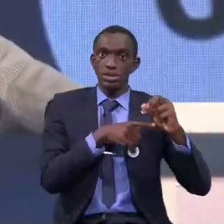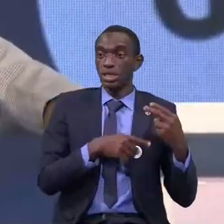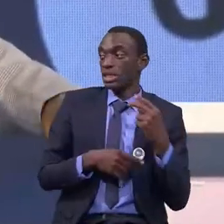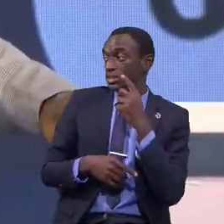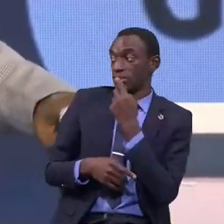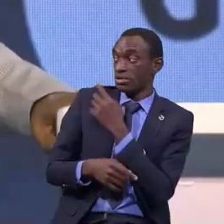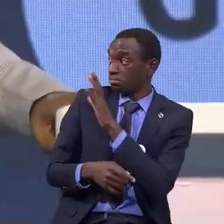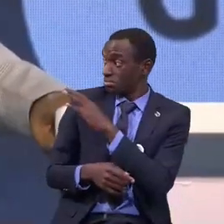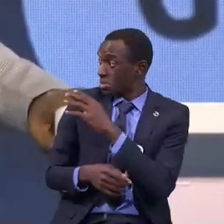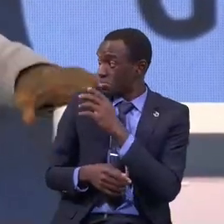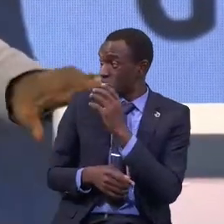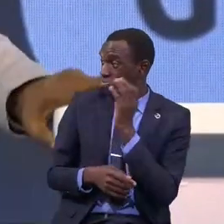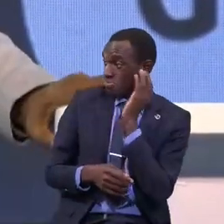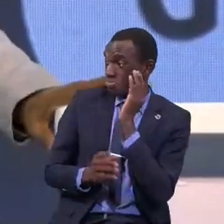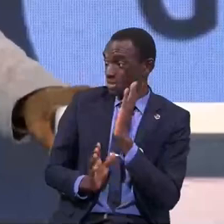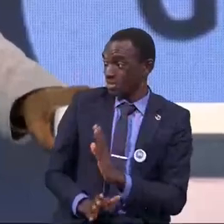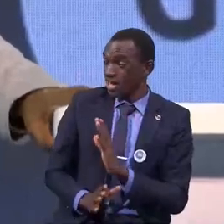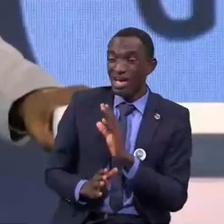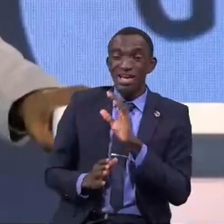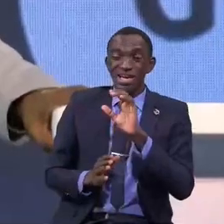Il dit, ah, pasteur Enoch est différent.